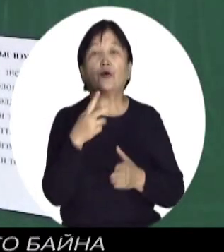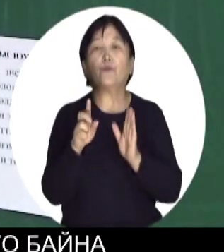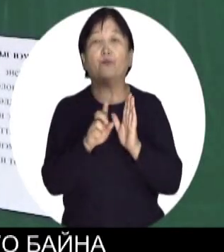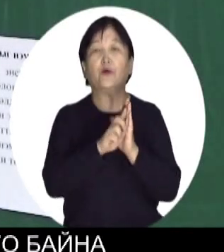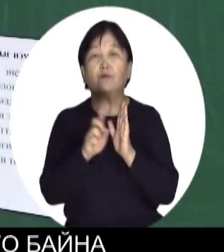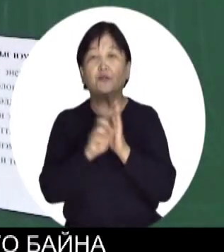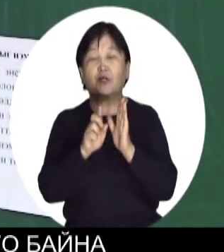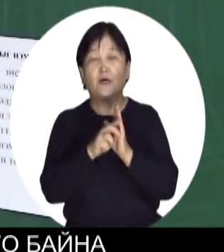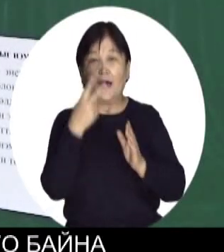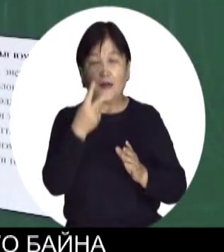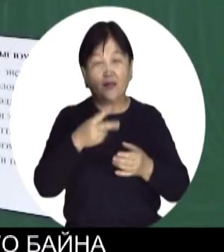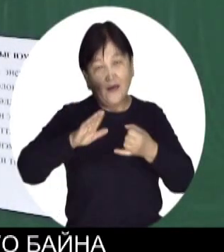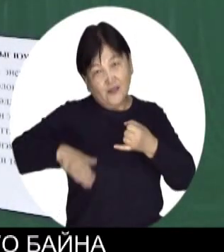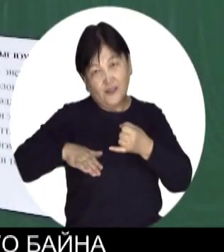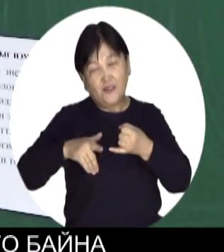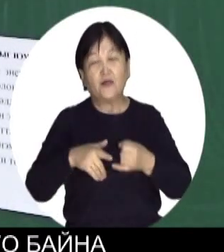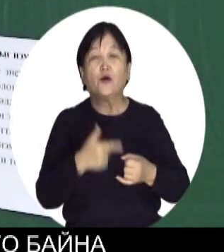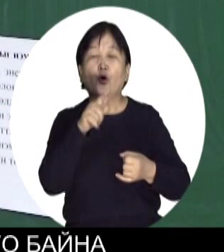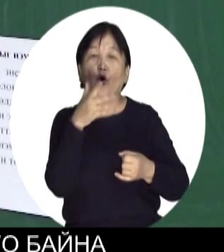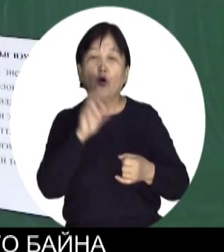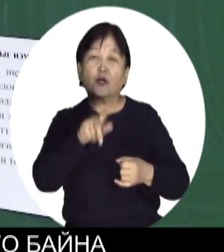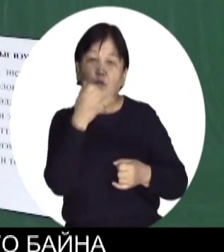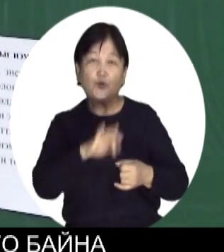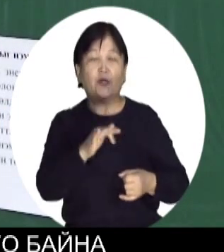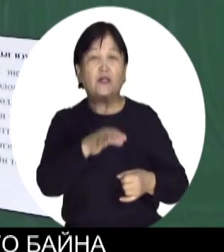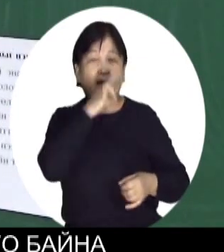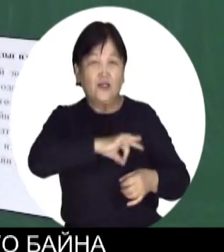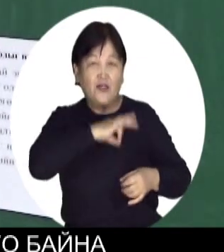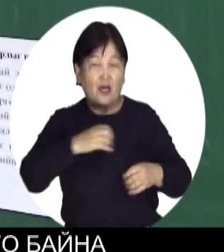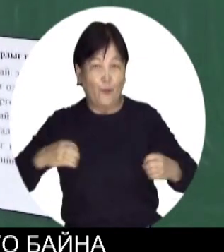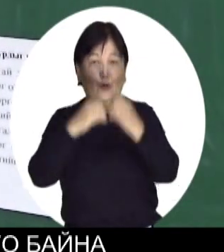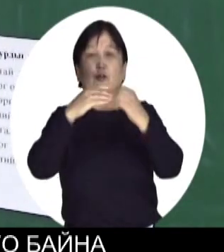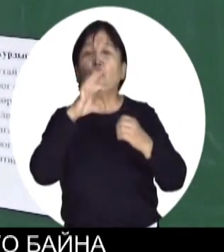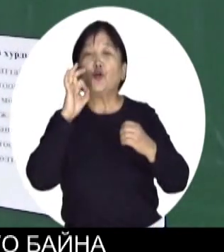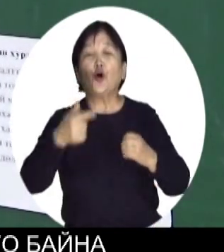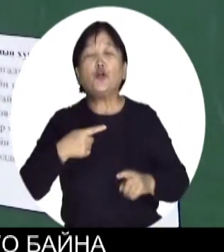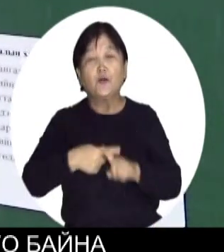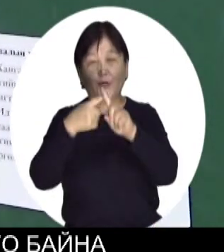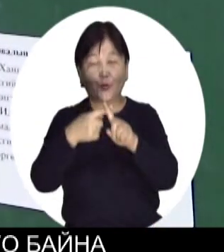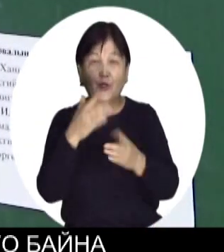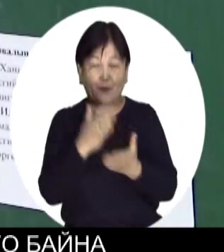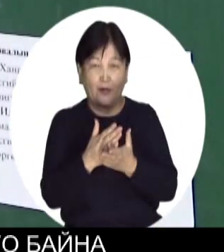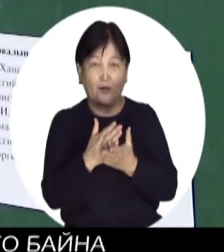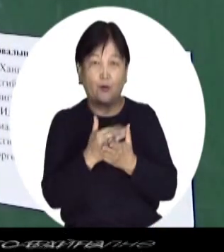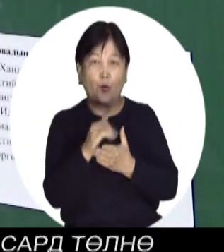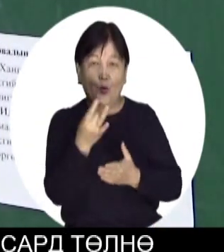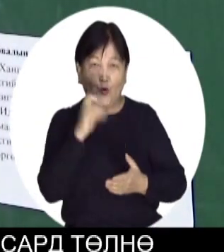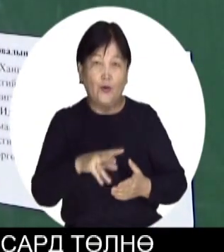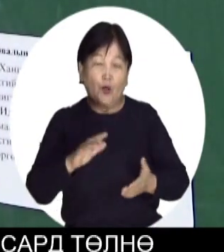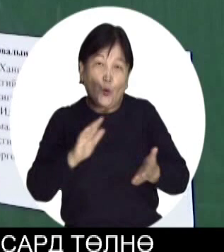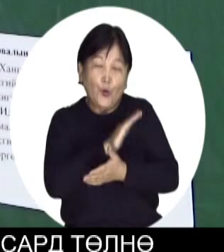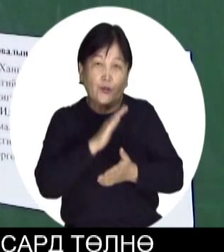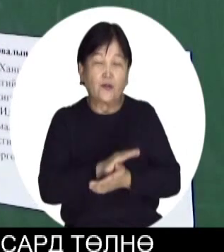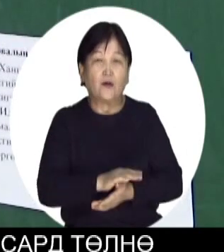эцсийн зорилго нь бол ашигтай мөргөлдөлтийн тоог ихсгэх. За одоо бүгдээрээ урвлын хурдад температур